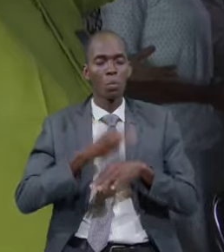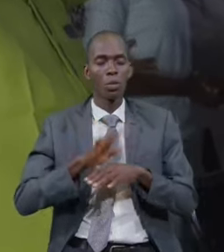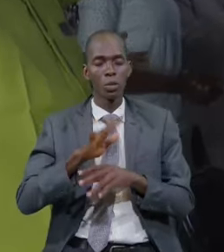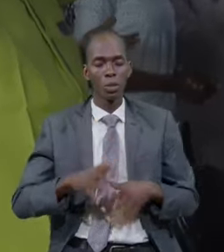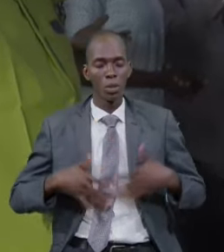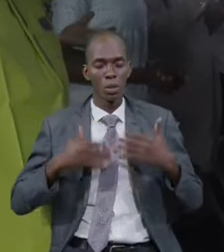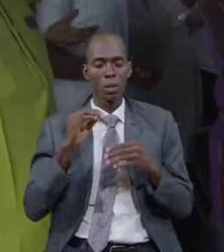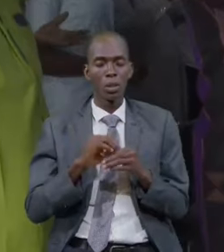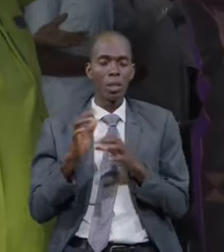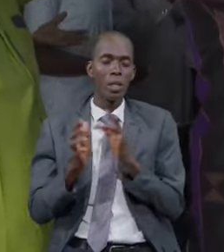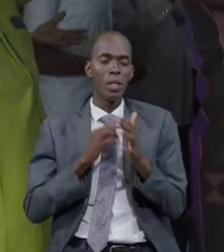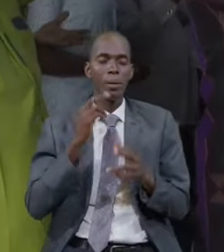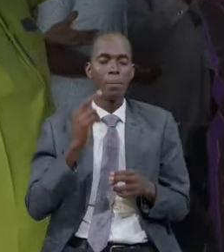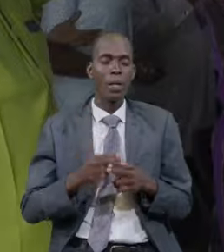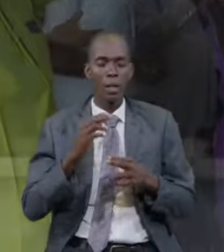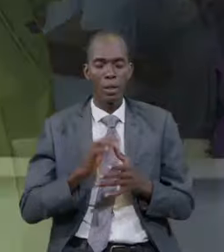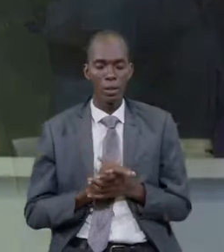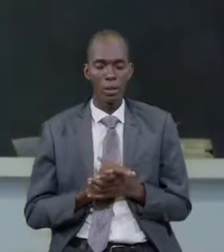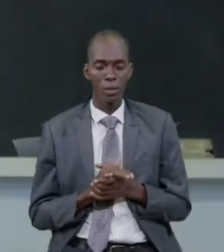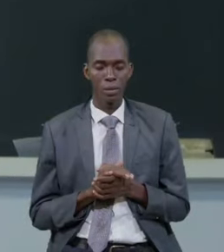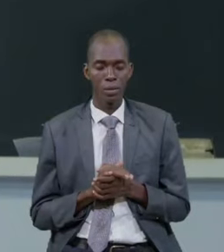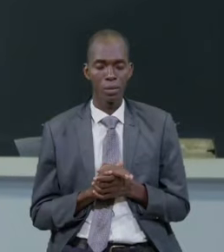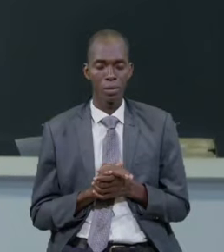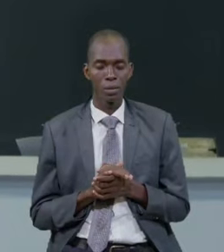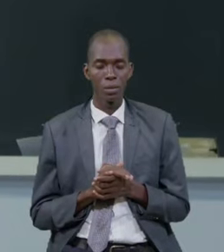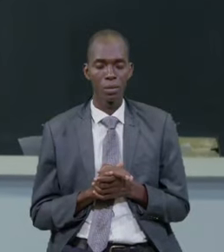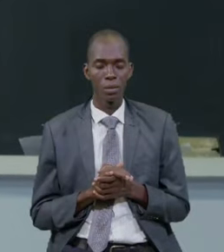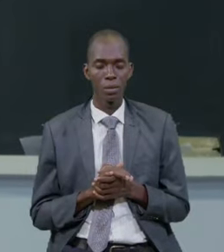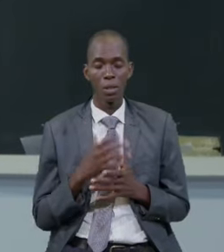Au nom de Jésus, reçois.